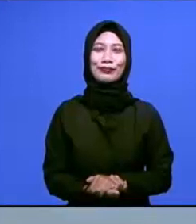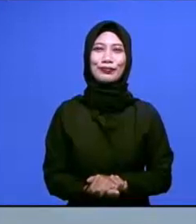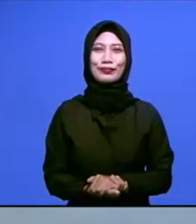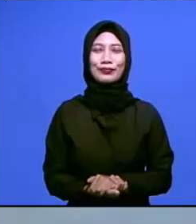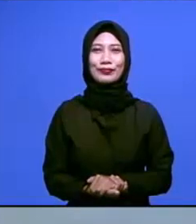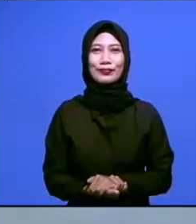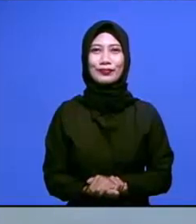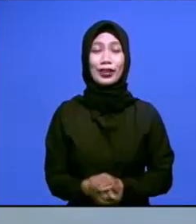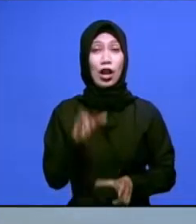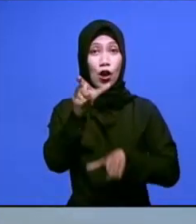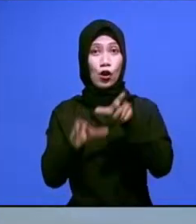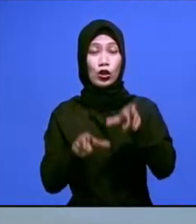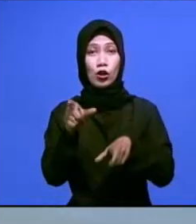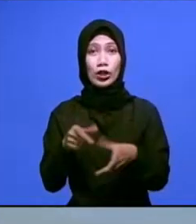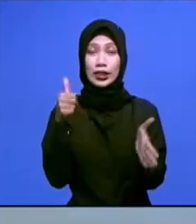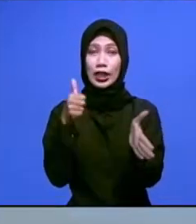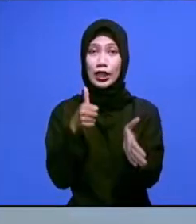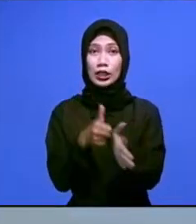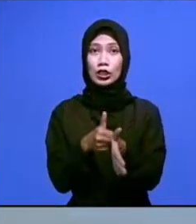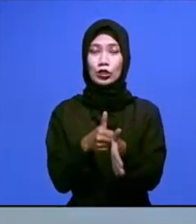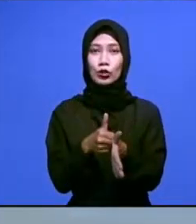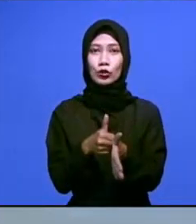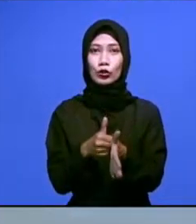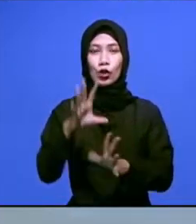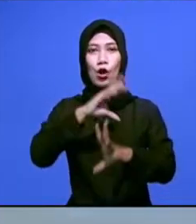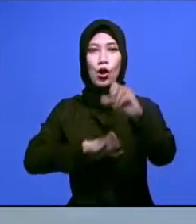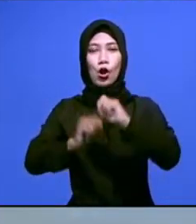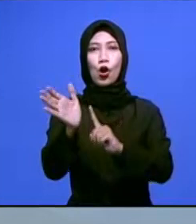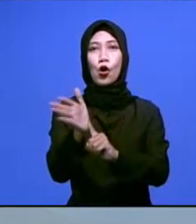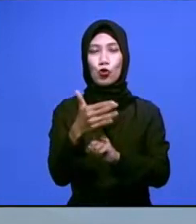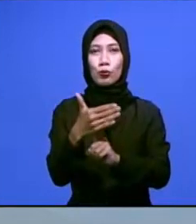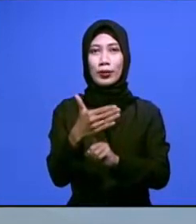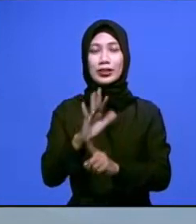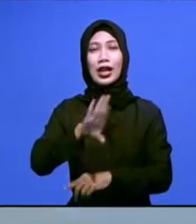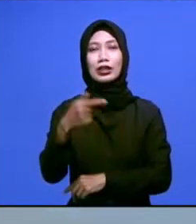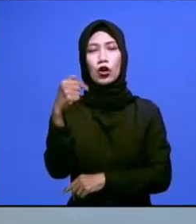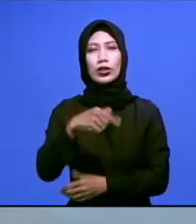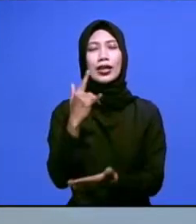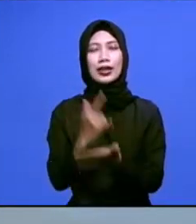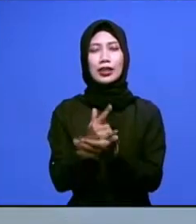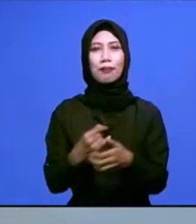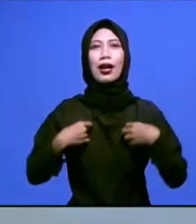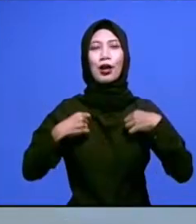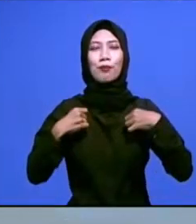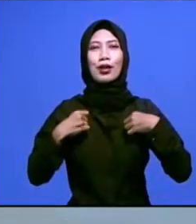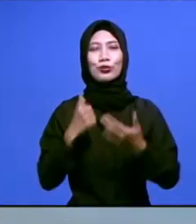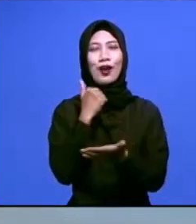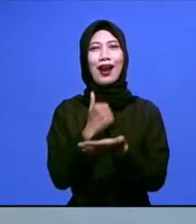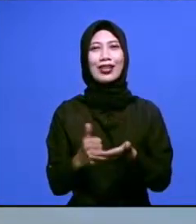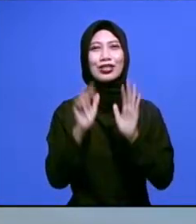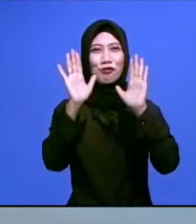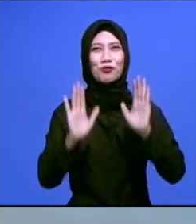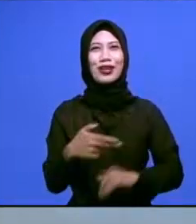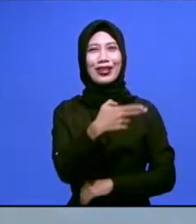Para peserta upacara HUT RI tahun ini melanjutkan tradisi mengenakan pakaian adat dan nasional saat upacara virtual.